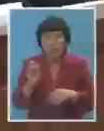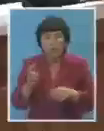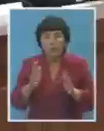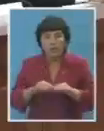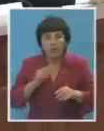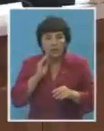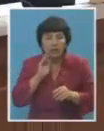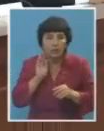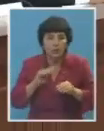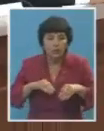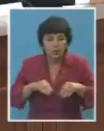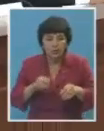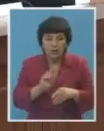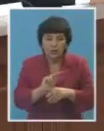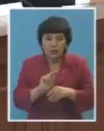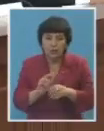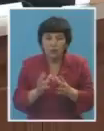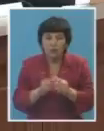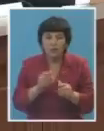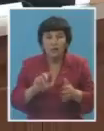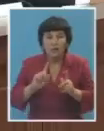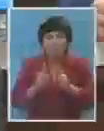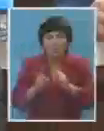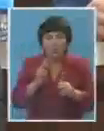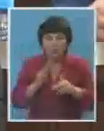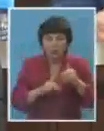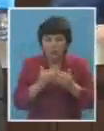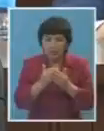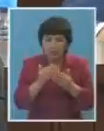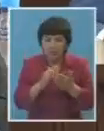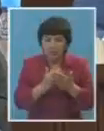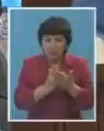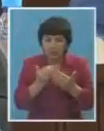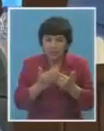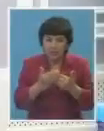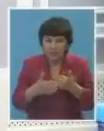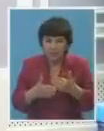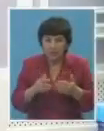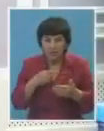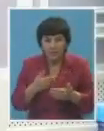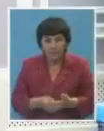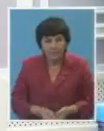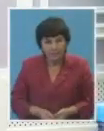абаттандыру жұмыстары жүргізілуі тиіс. Дегенмен мәслихат сессиясында құрылыс кестеден кешігіп жатқандығы айтылды.